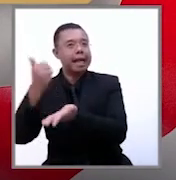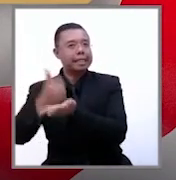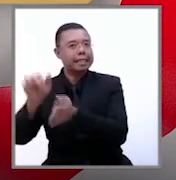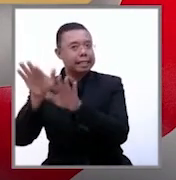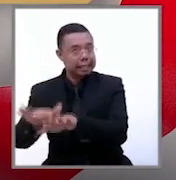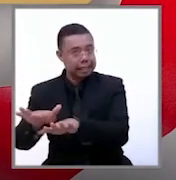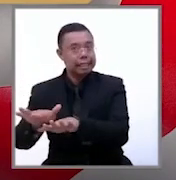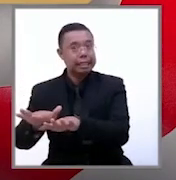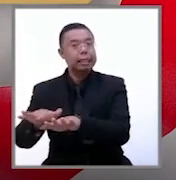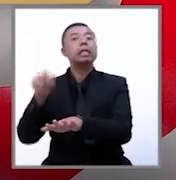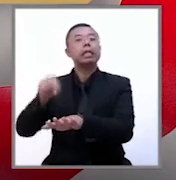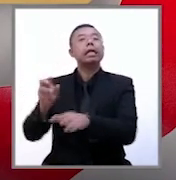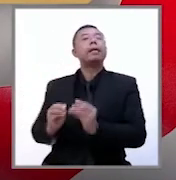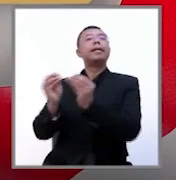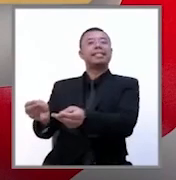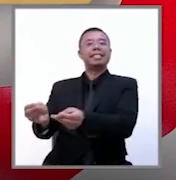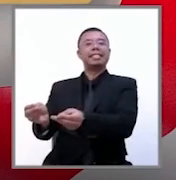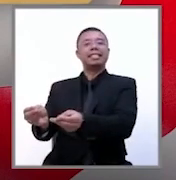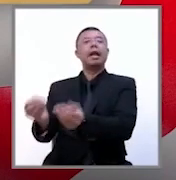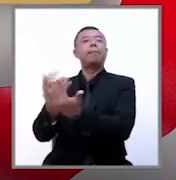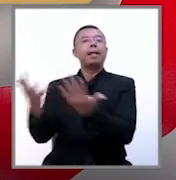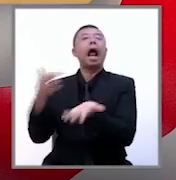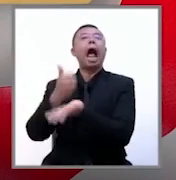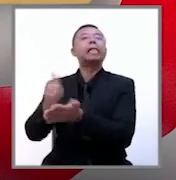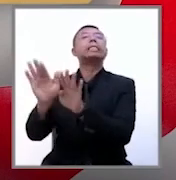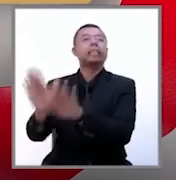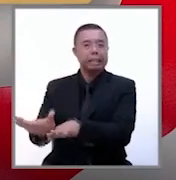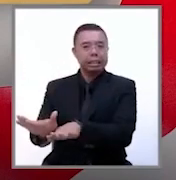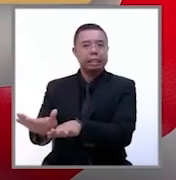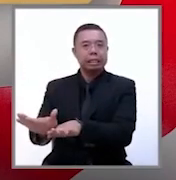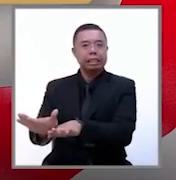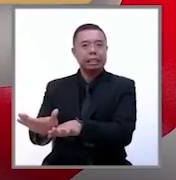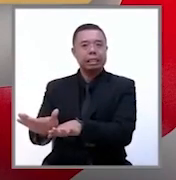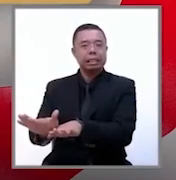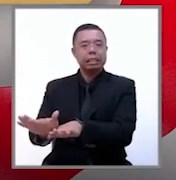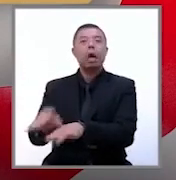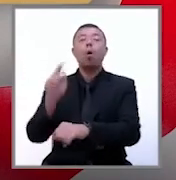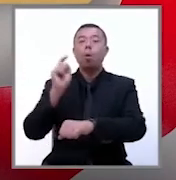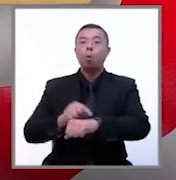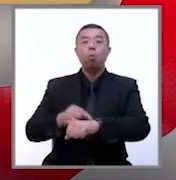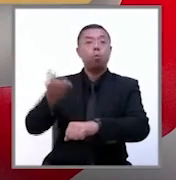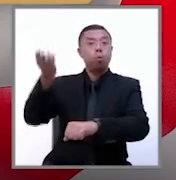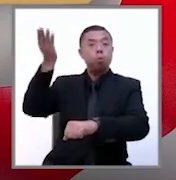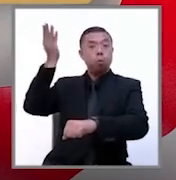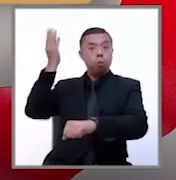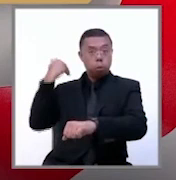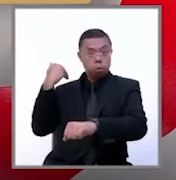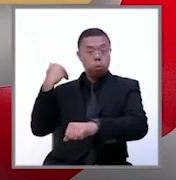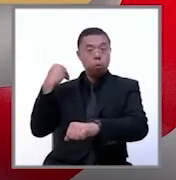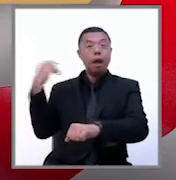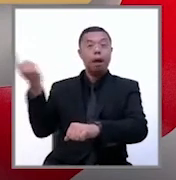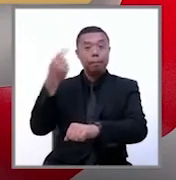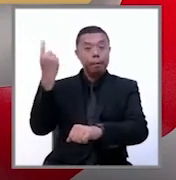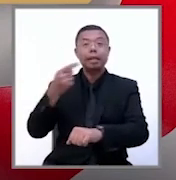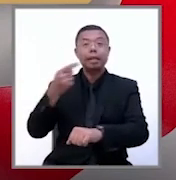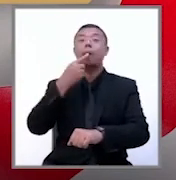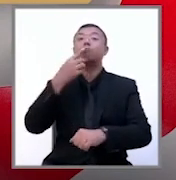itu Supaya diberikan ke masyarakat adat nah pada waktu itu pemerintah